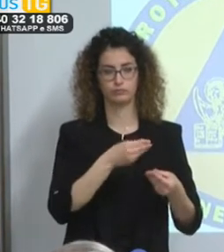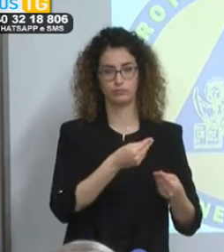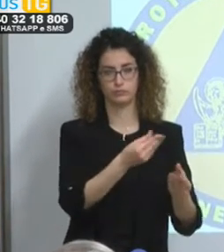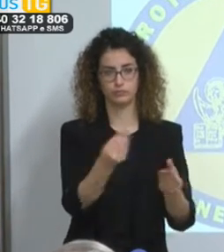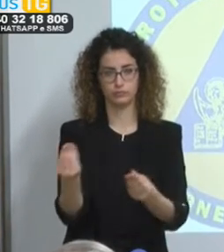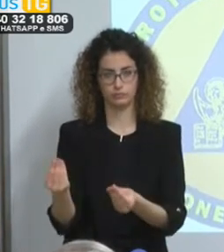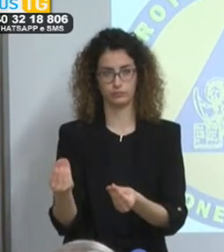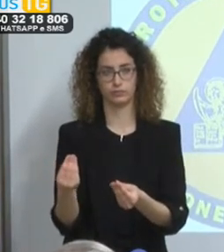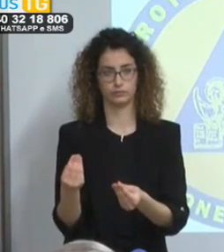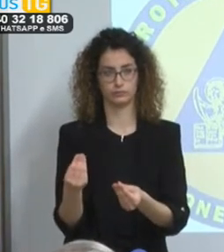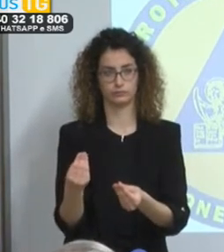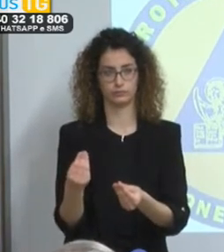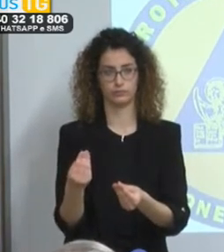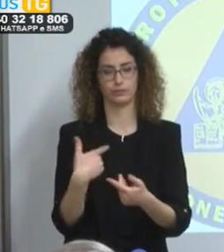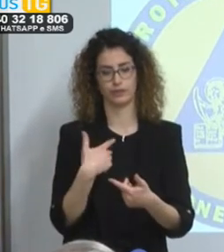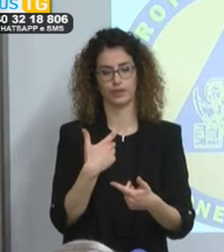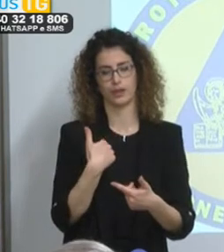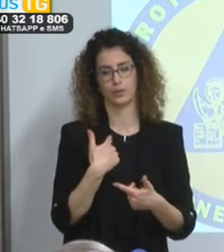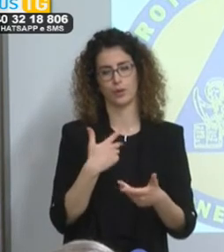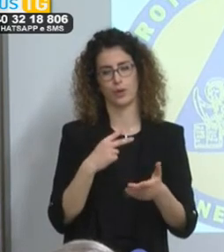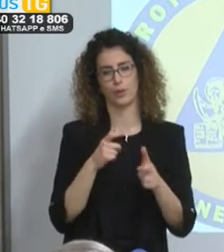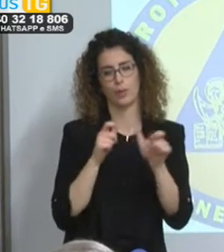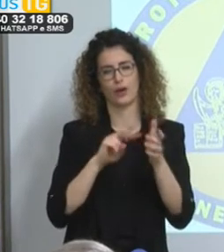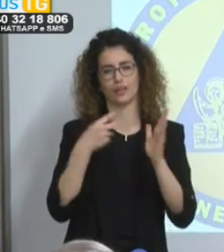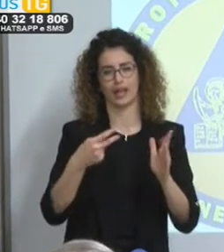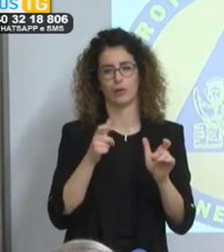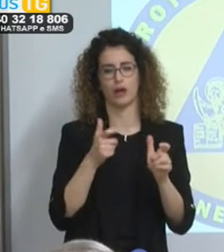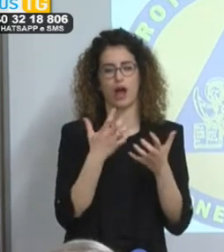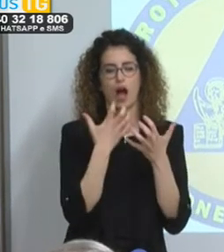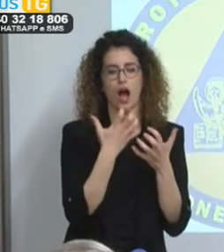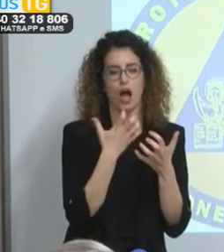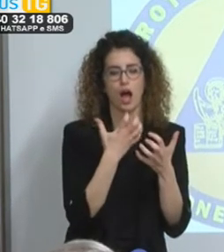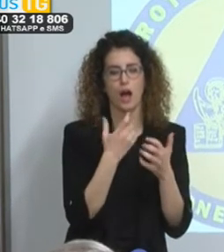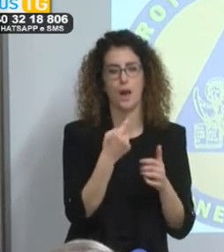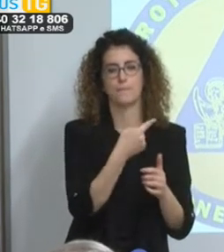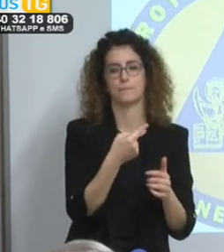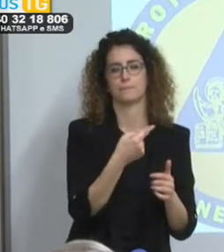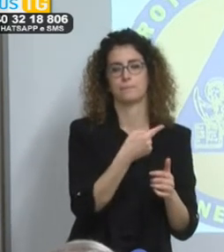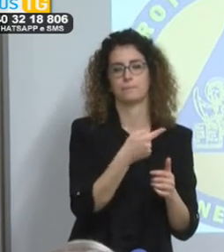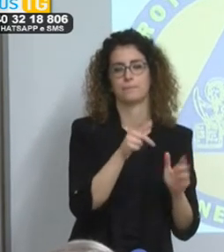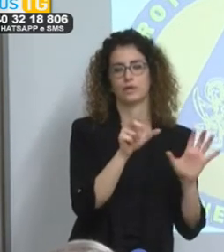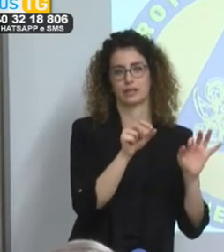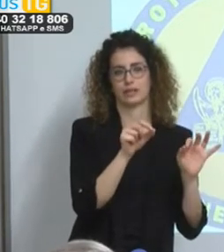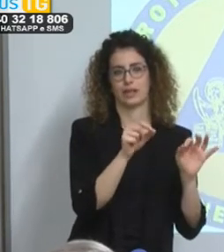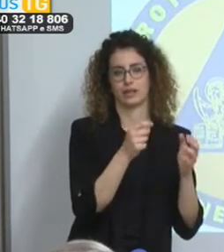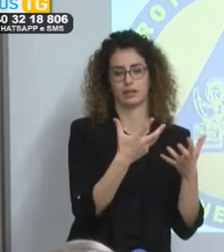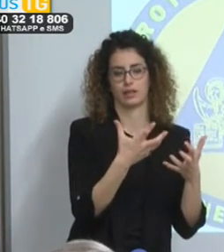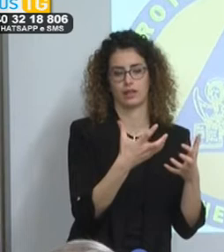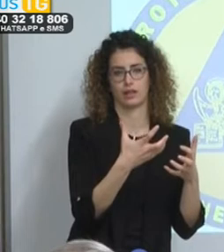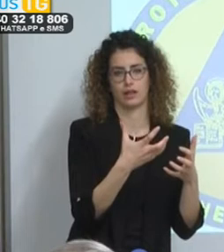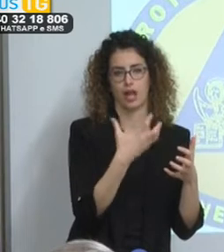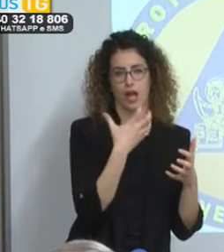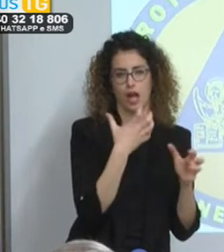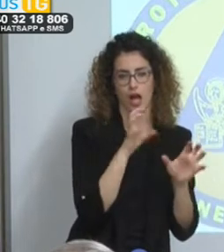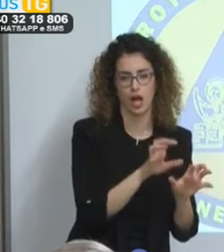vengono riscaldate come lo diciamo noi tecnicamente, cioè scongelate da meno 70 e sono in distribuzione oggi, nel senso che già